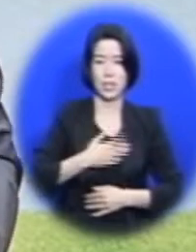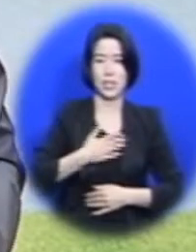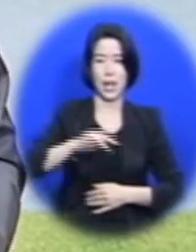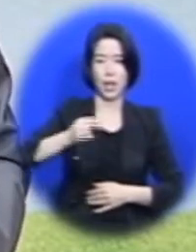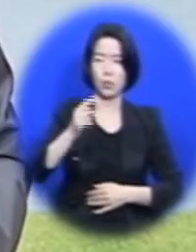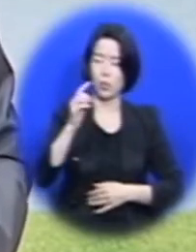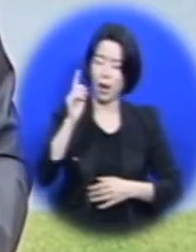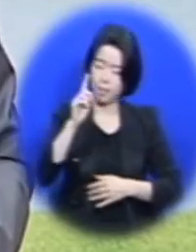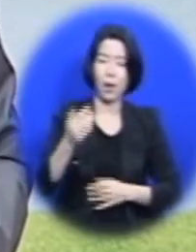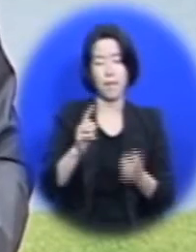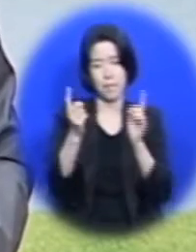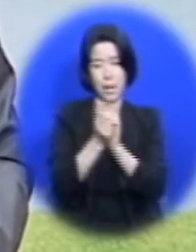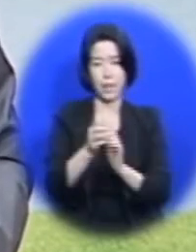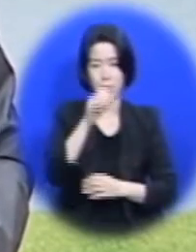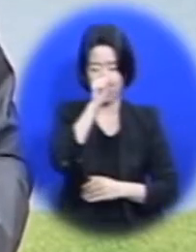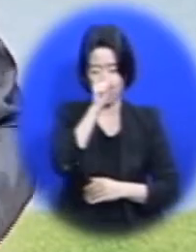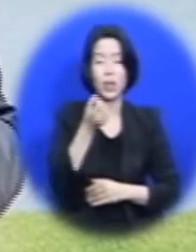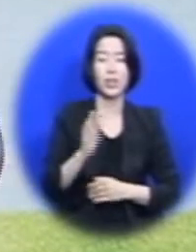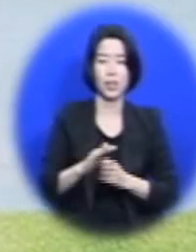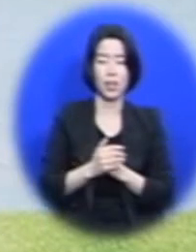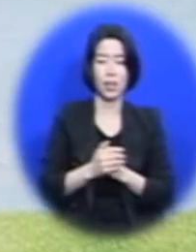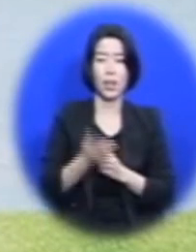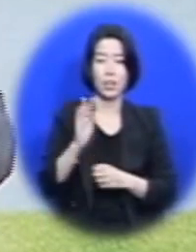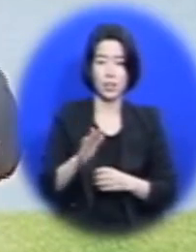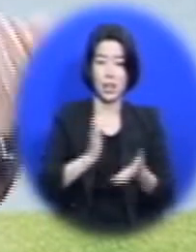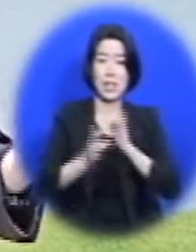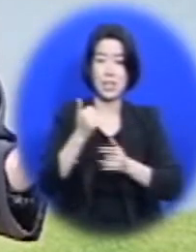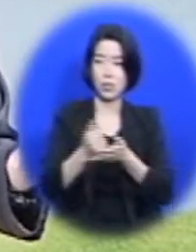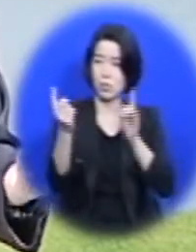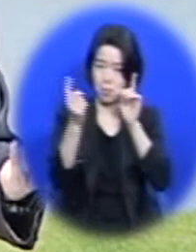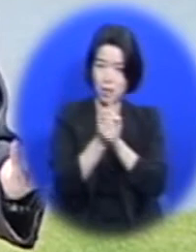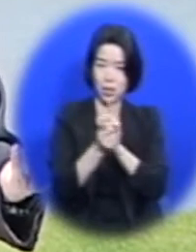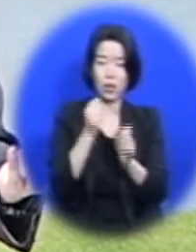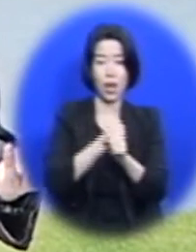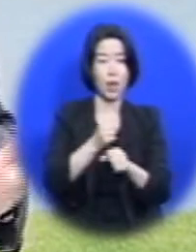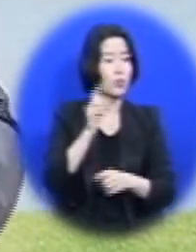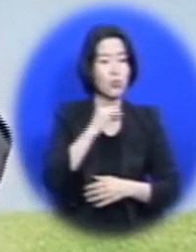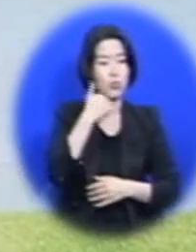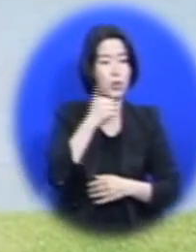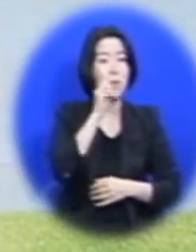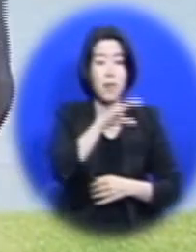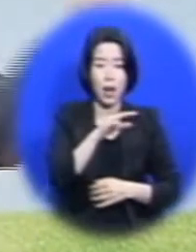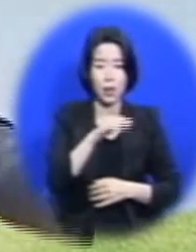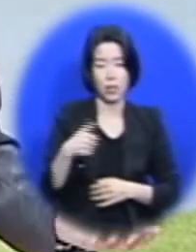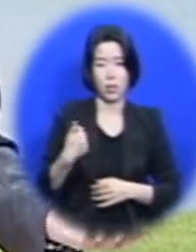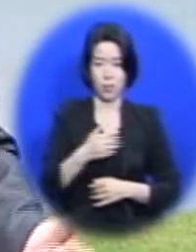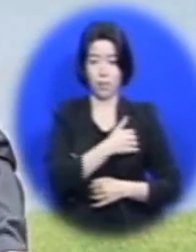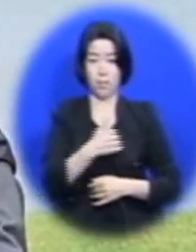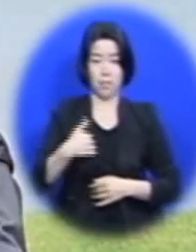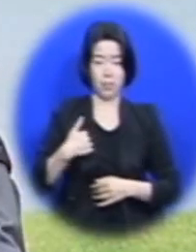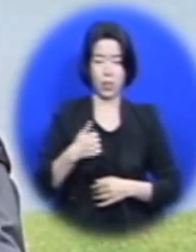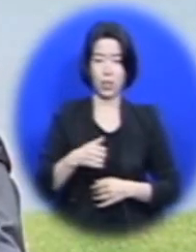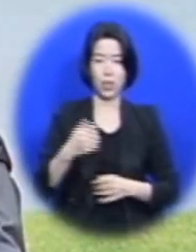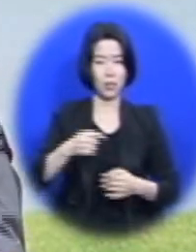예수님 한번 만나면 좋겠는데. 그런데 예수님 만나겠다고 할 수도 없고 예수님 앞에 떳떳이 나갈 자신도